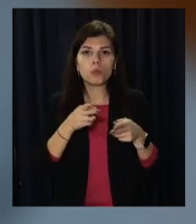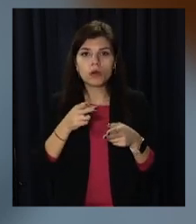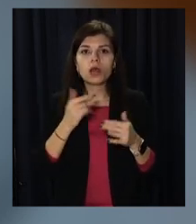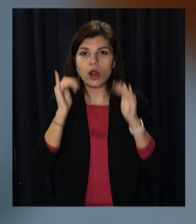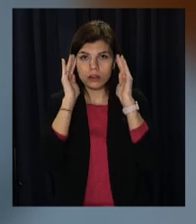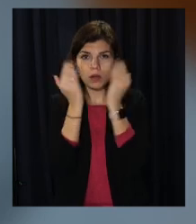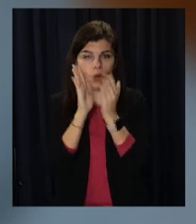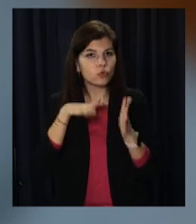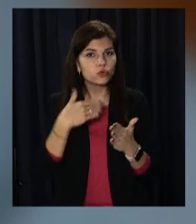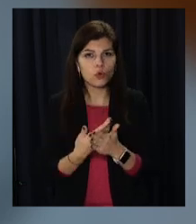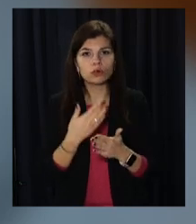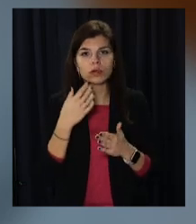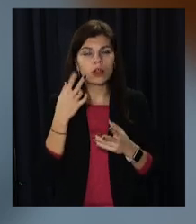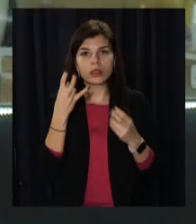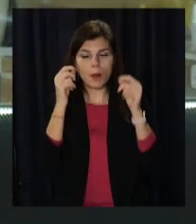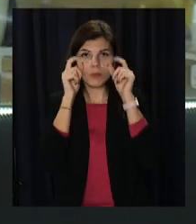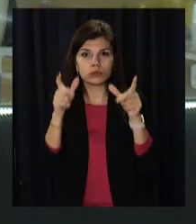реанімації і досі непритомна.